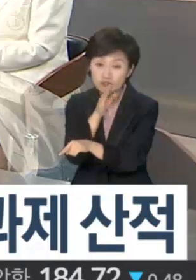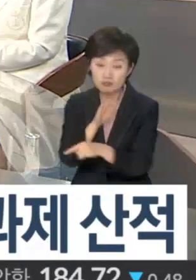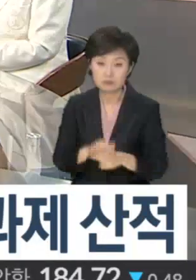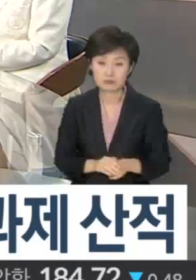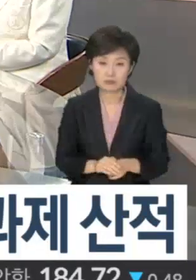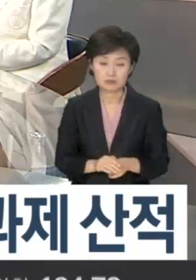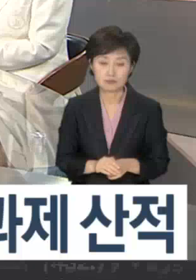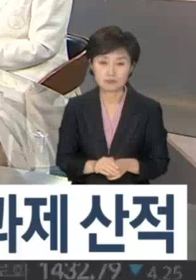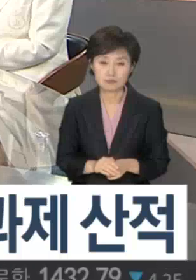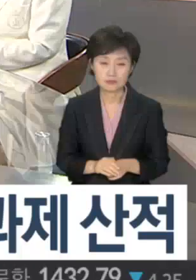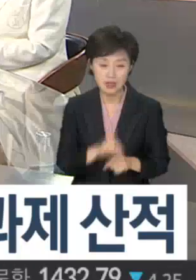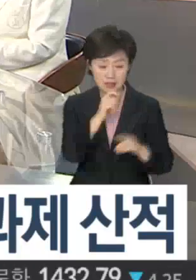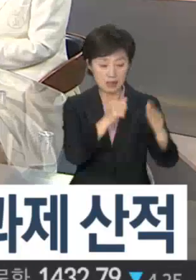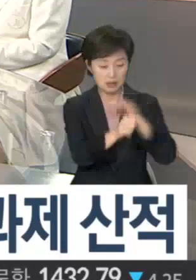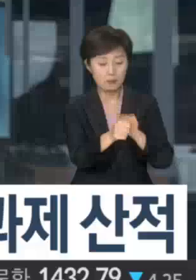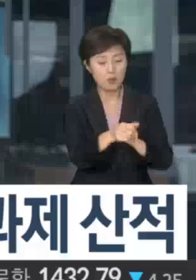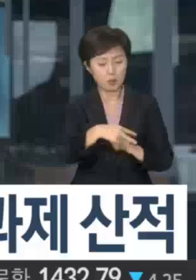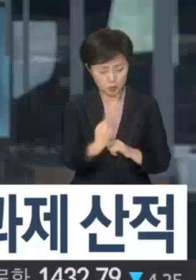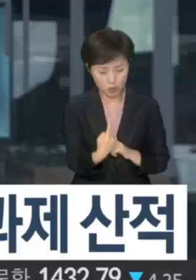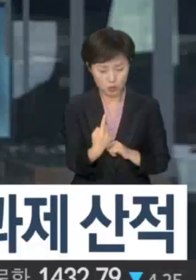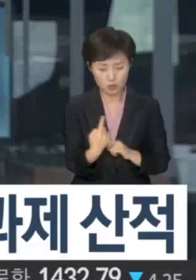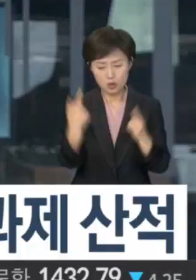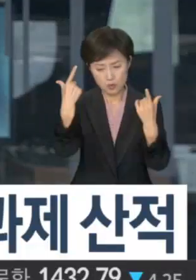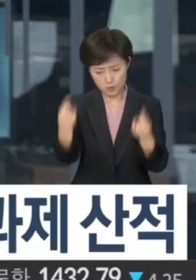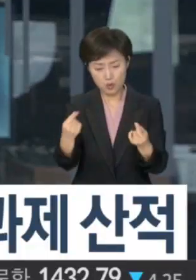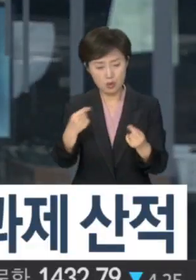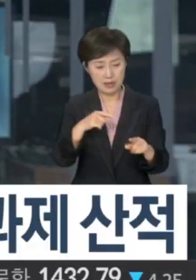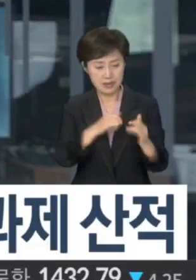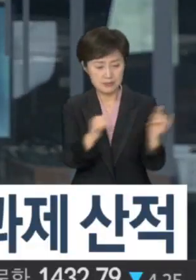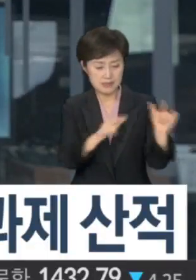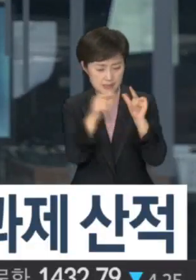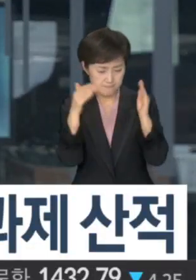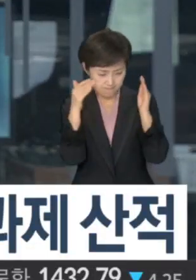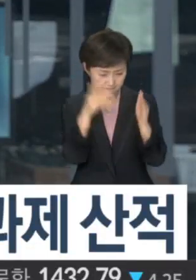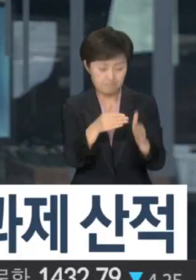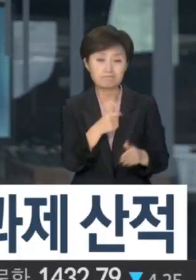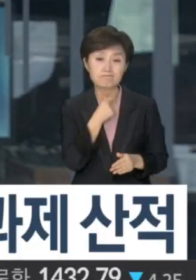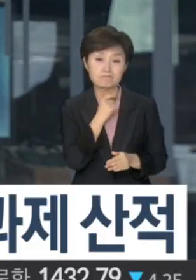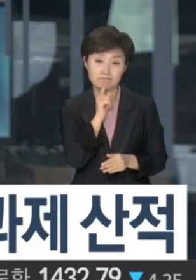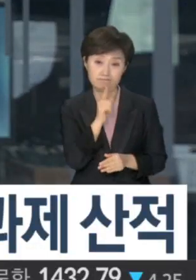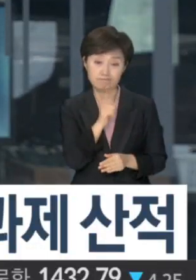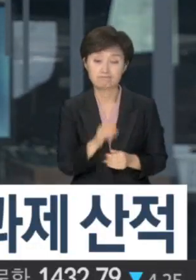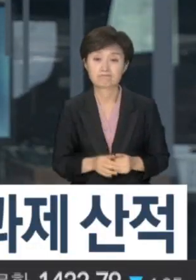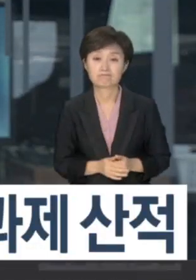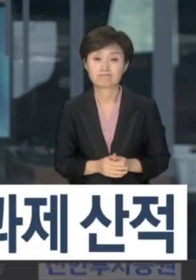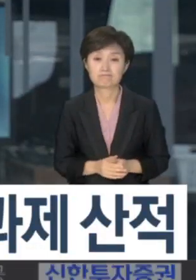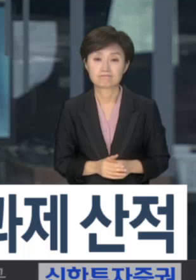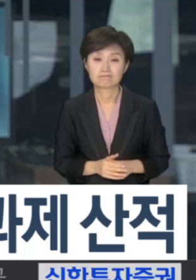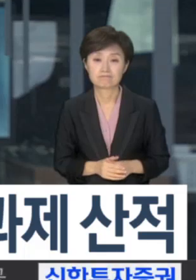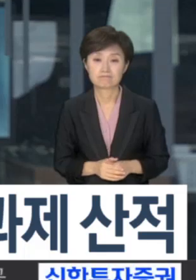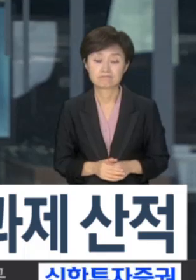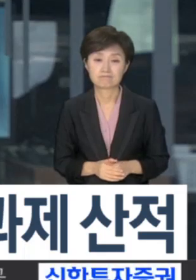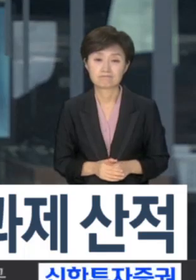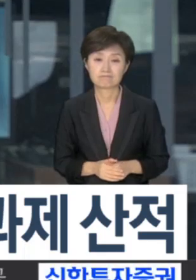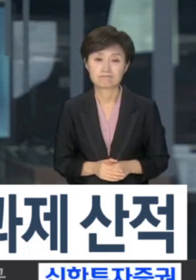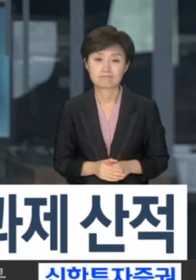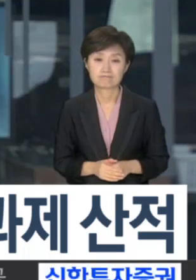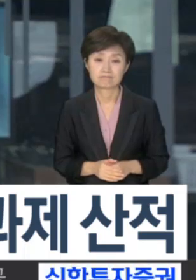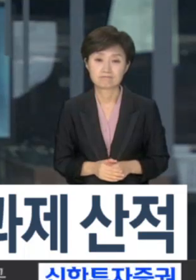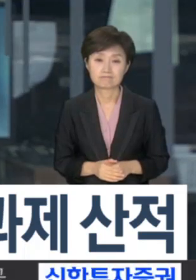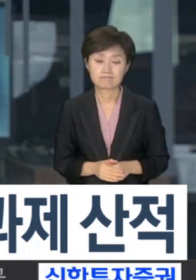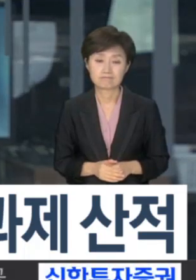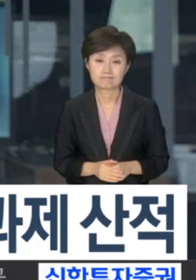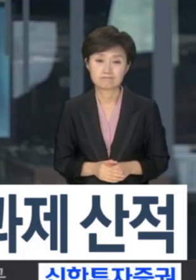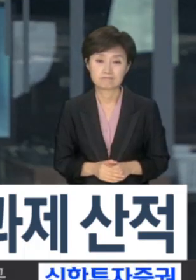전에 구청장께서도 이재명 대표 역시 민생에 집중하는 맥락의 어떤 메시지를 내놓을 것이다 라고 말씀을 하셨잖아요.